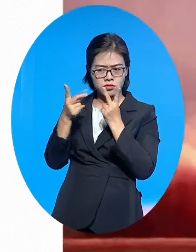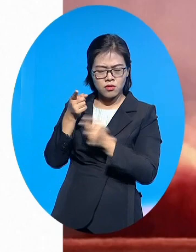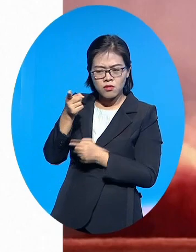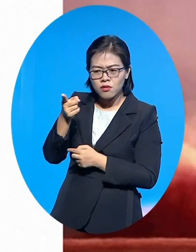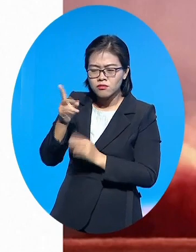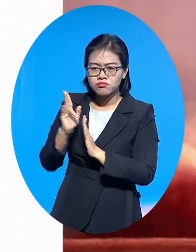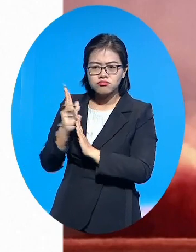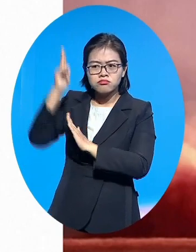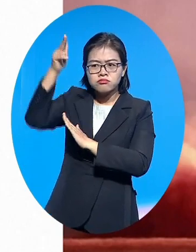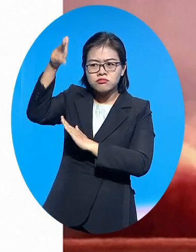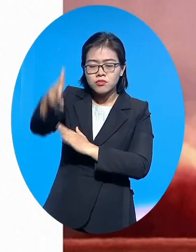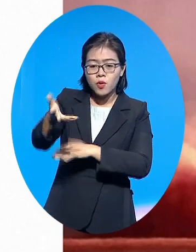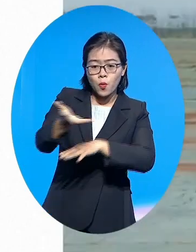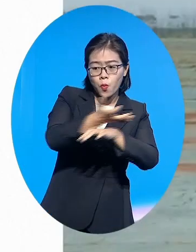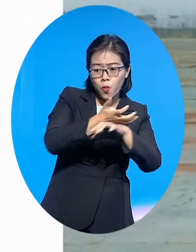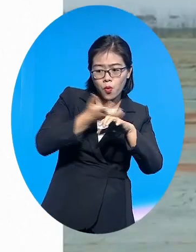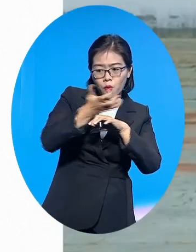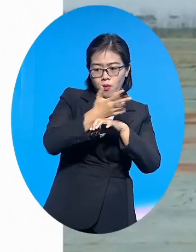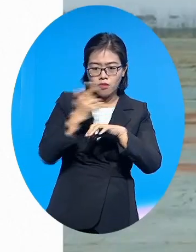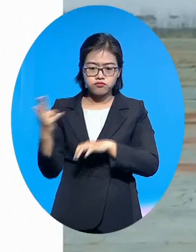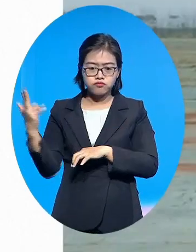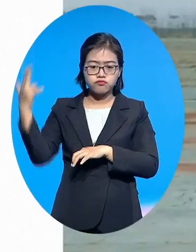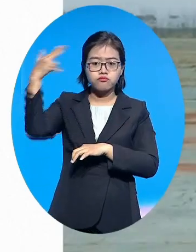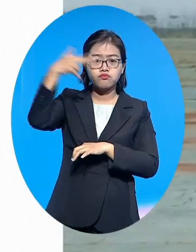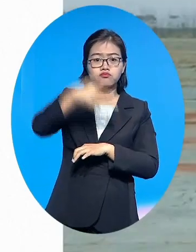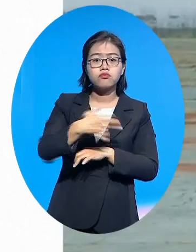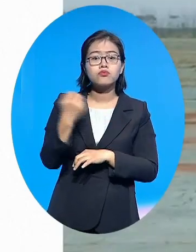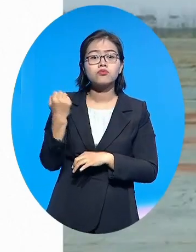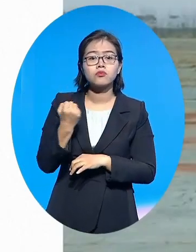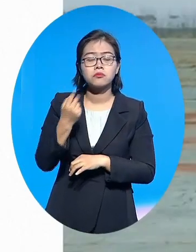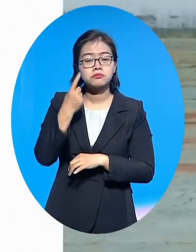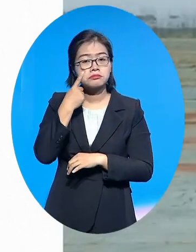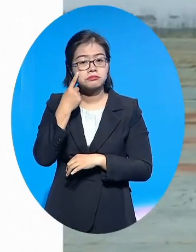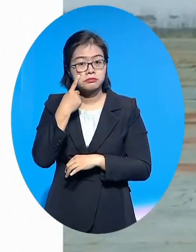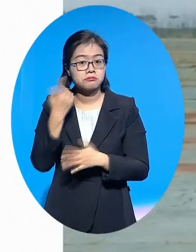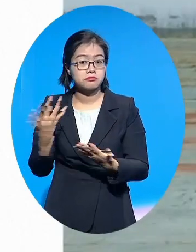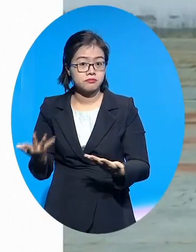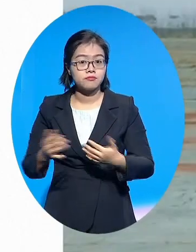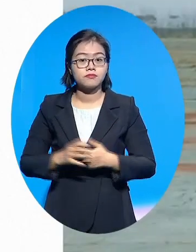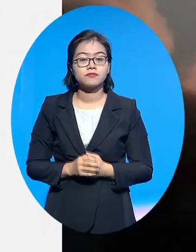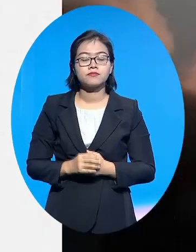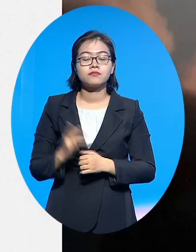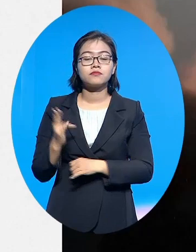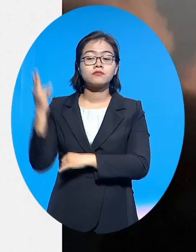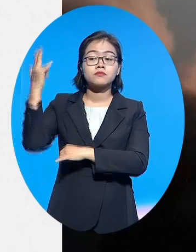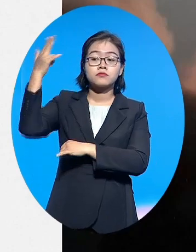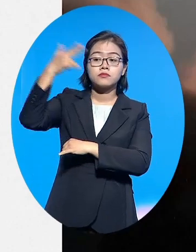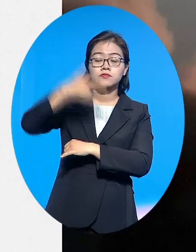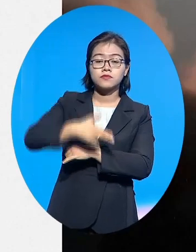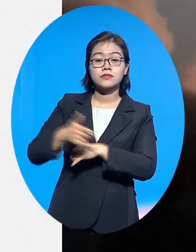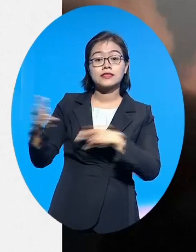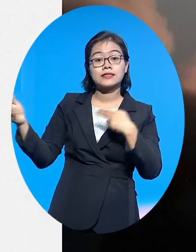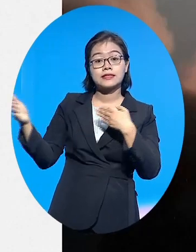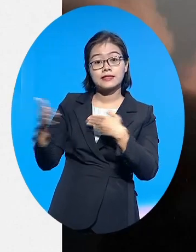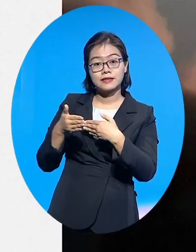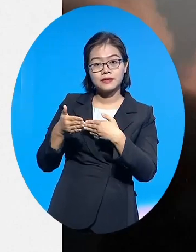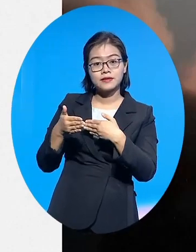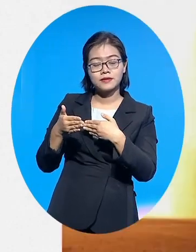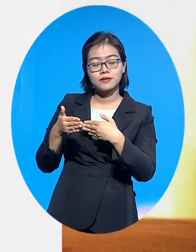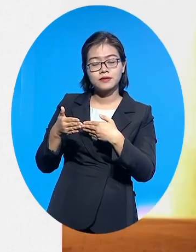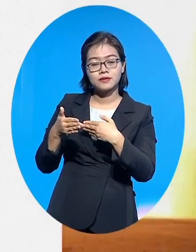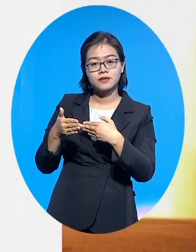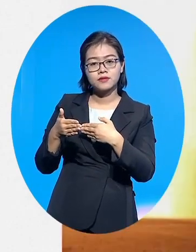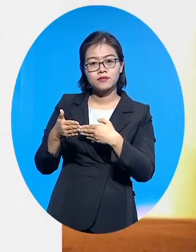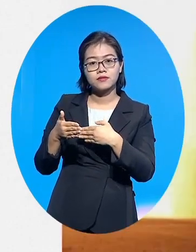đạn đạo xuyên lục địa icbm hay không hai tên lửa đạn đạo tầm ngắn được phóng từ con tỉnh Nam Pioneer